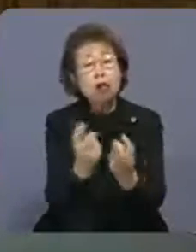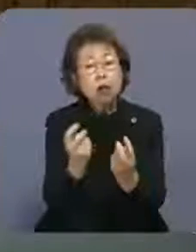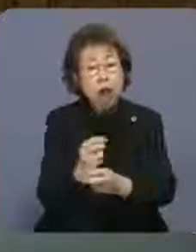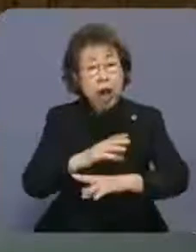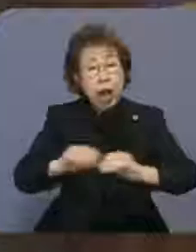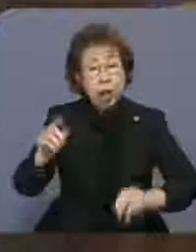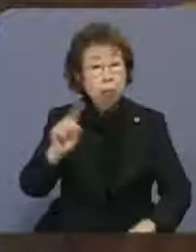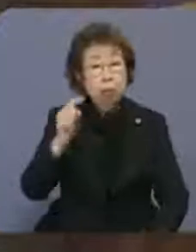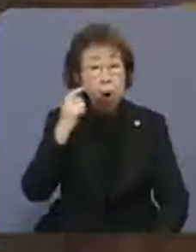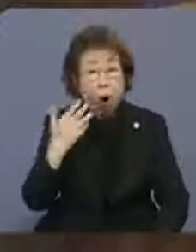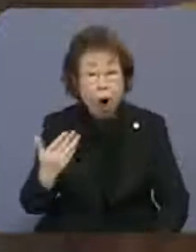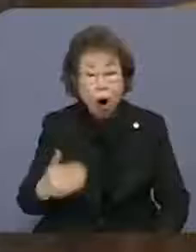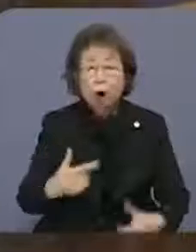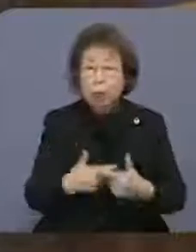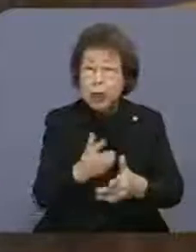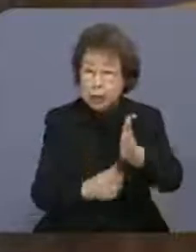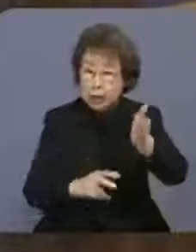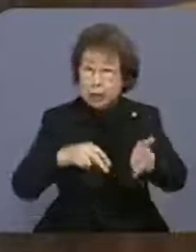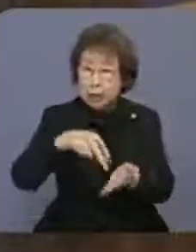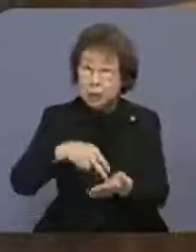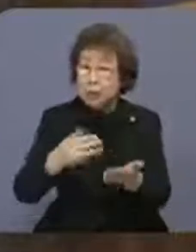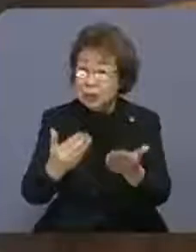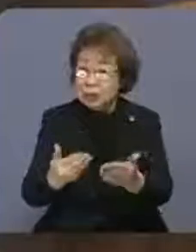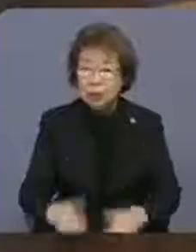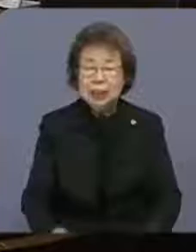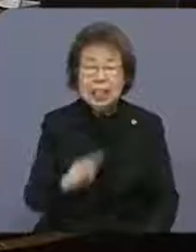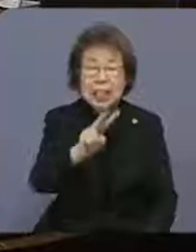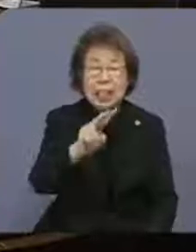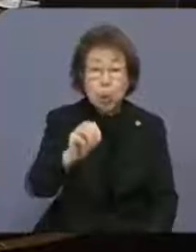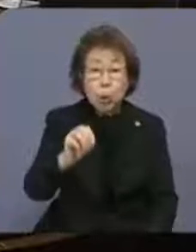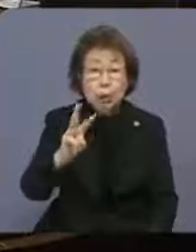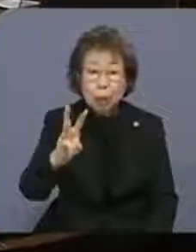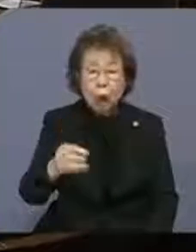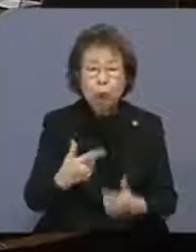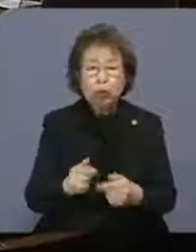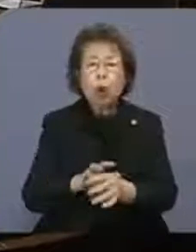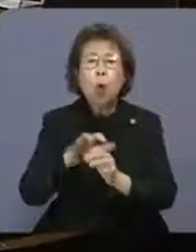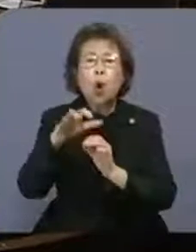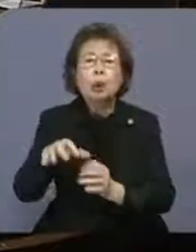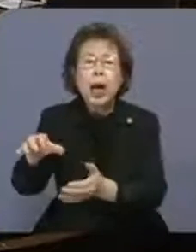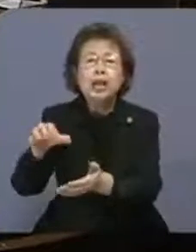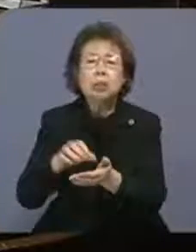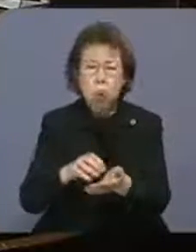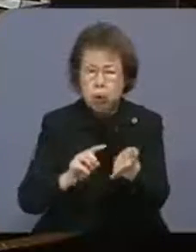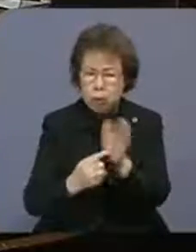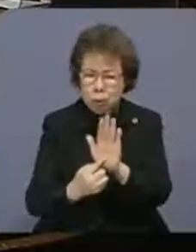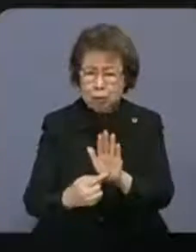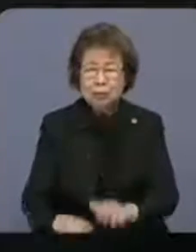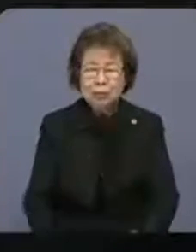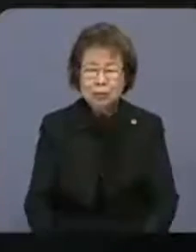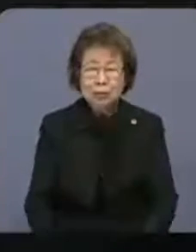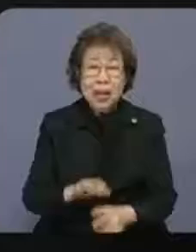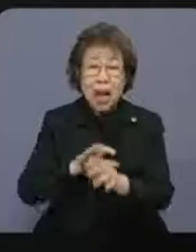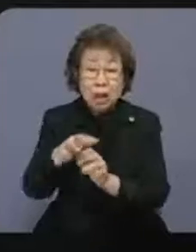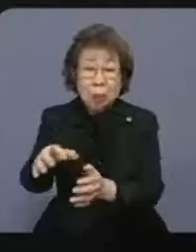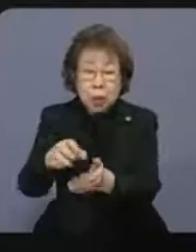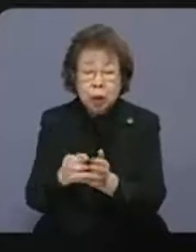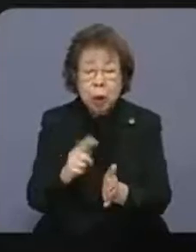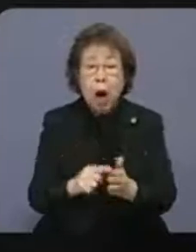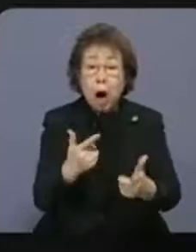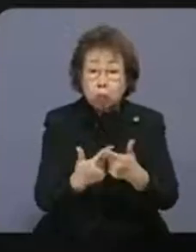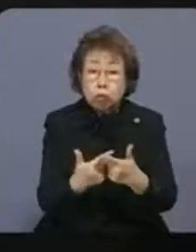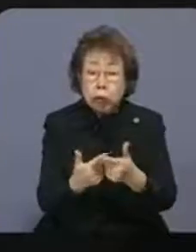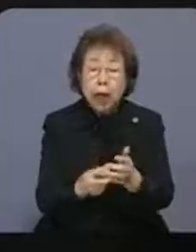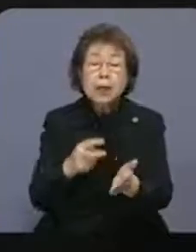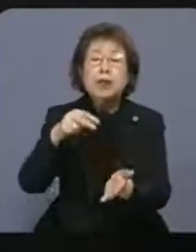할까? 부산시가 내놓은 해법은 2030 부산 월드엑스포였습니다. 엑스포 유치는 부산을